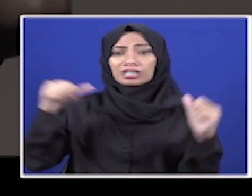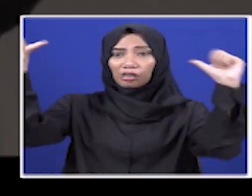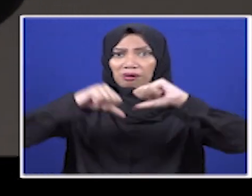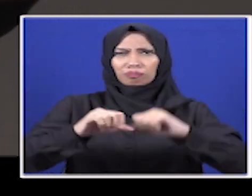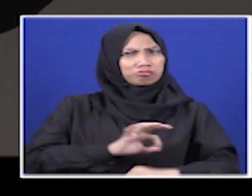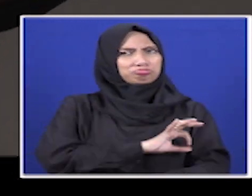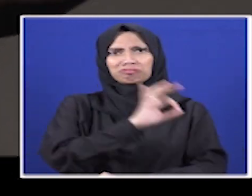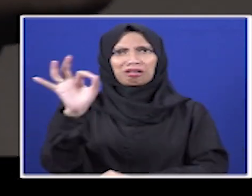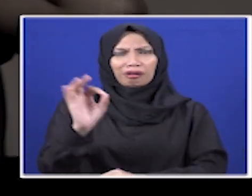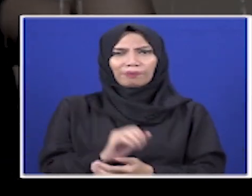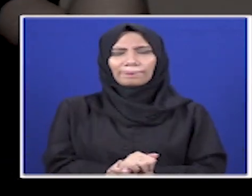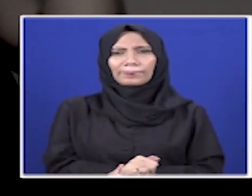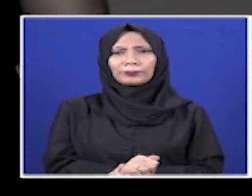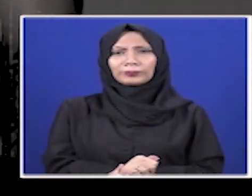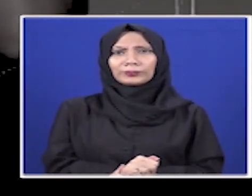aku nggak mungkin